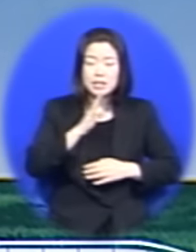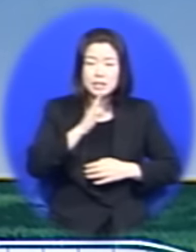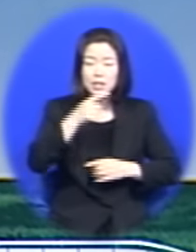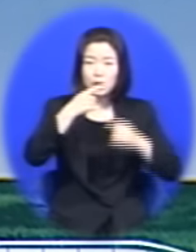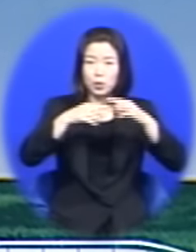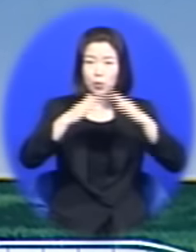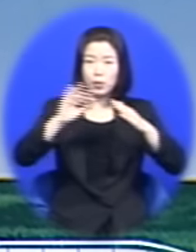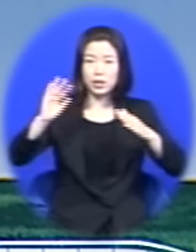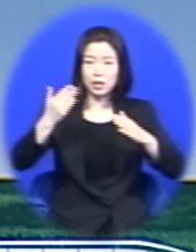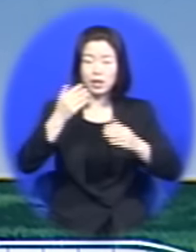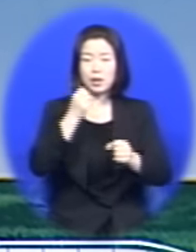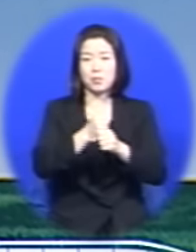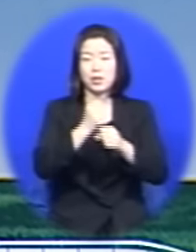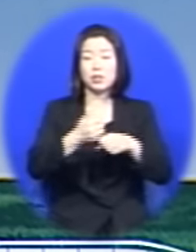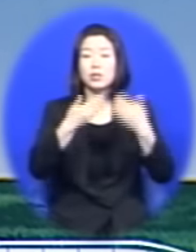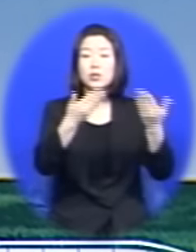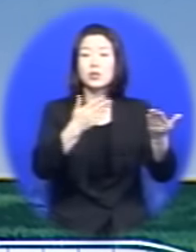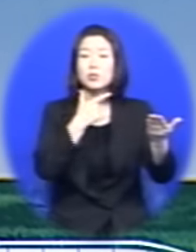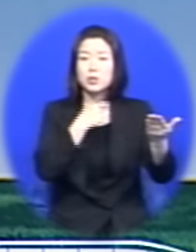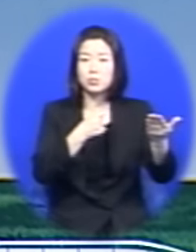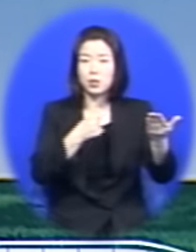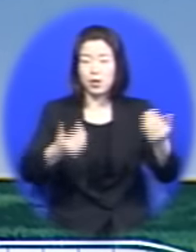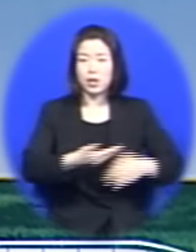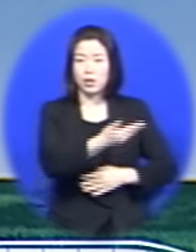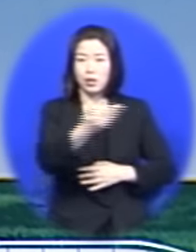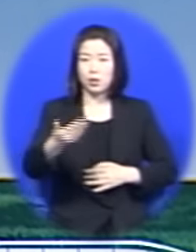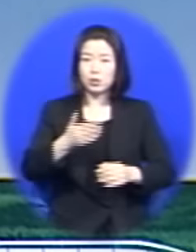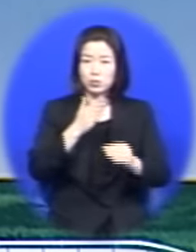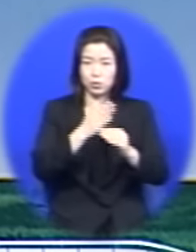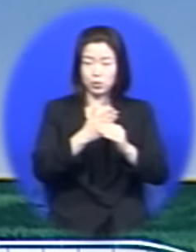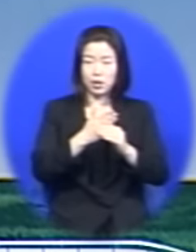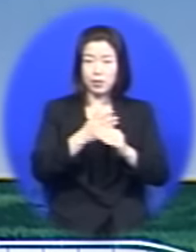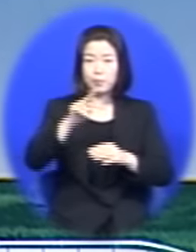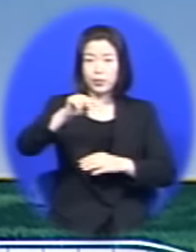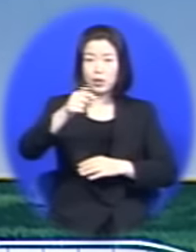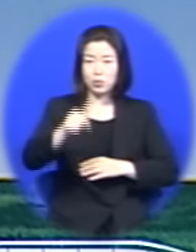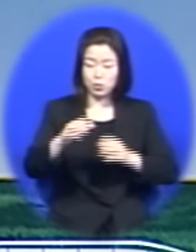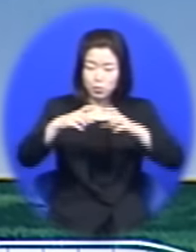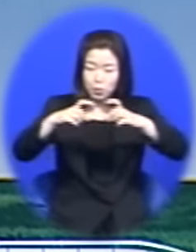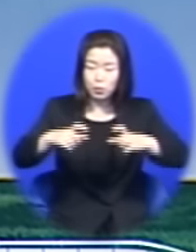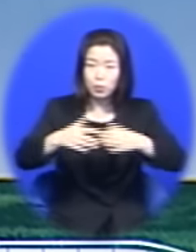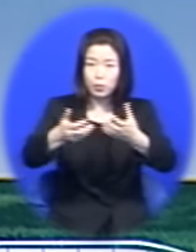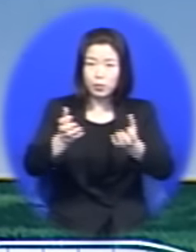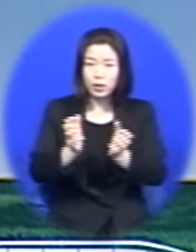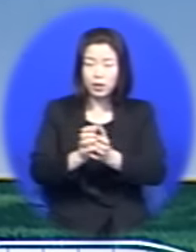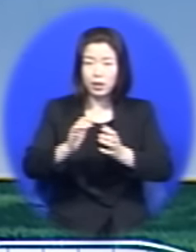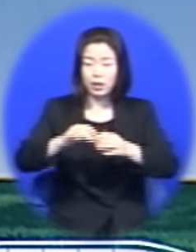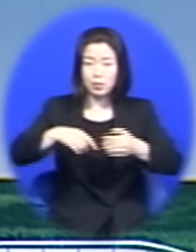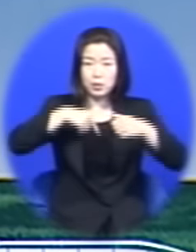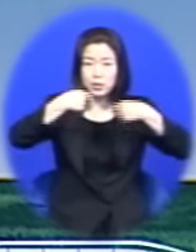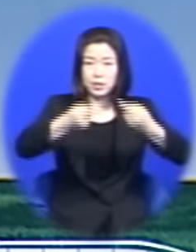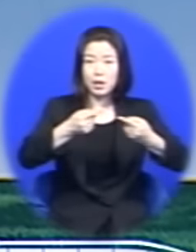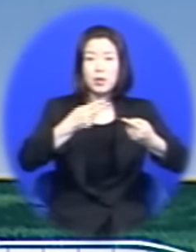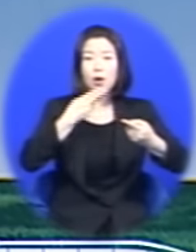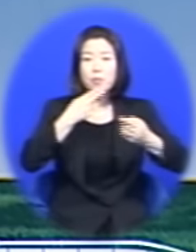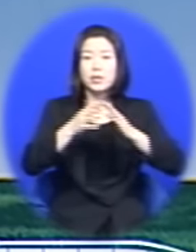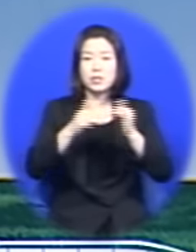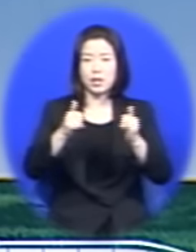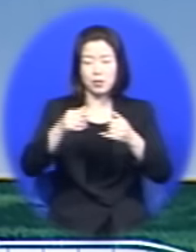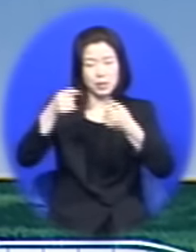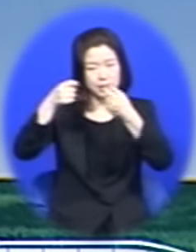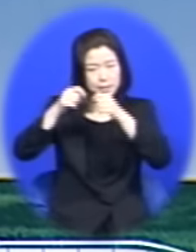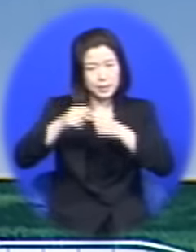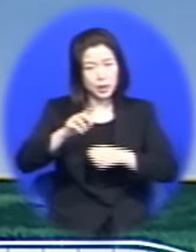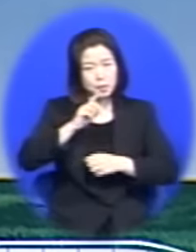드리고 싶은 겁니다. 여러분들 중에 속회 공동체에 참여하지 않으시는 분들은 엄밀히